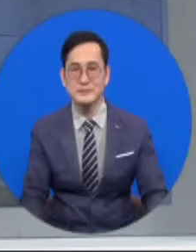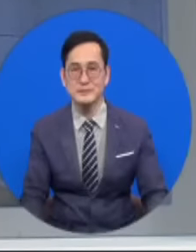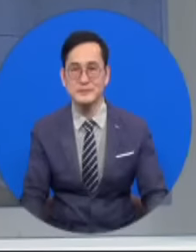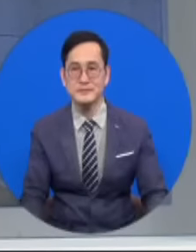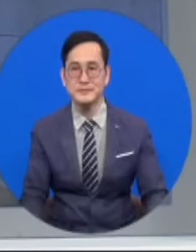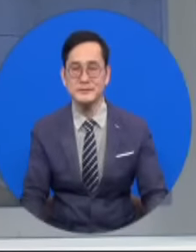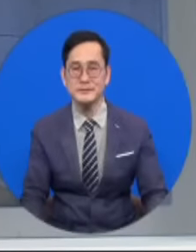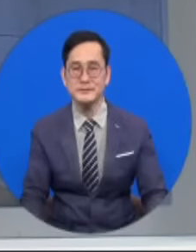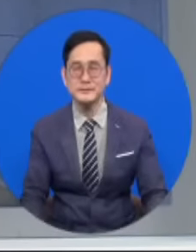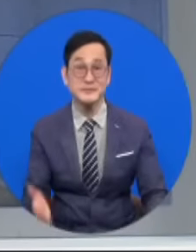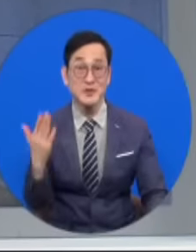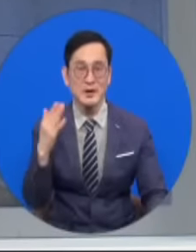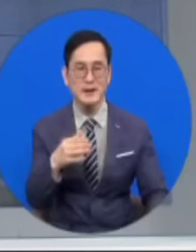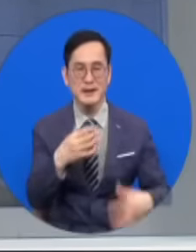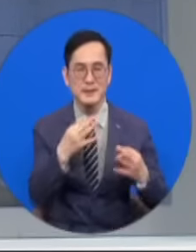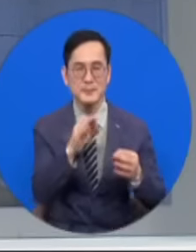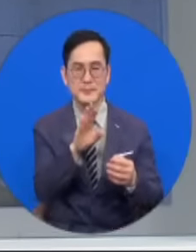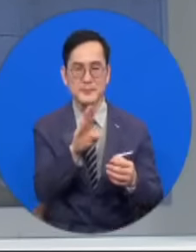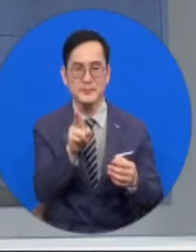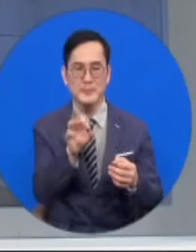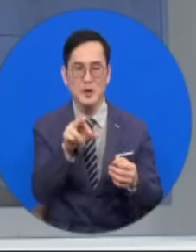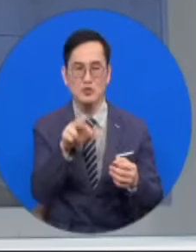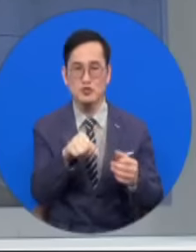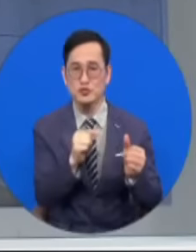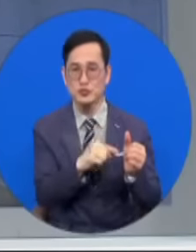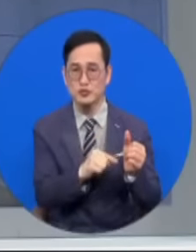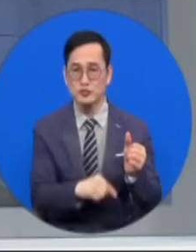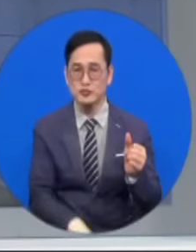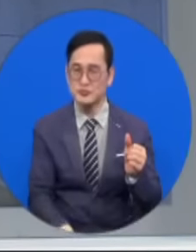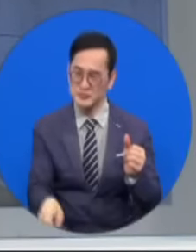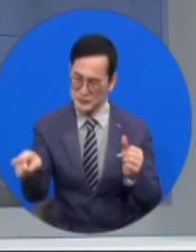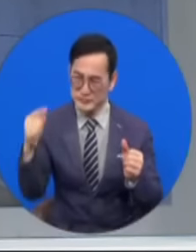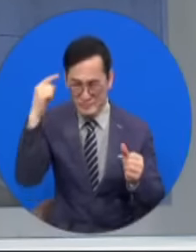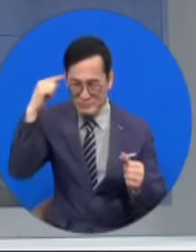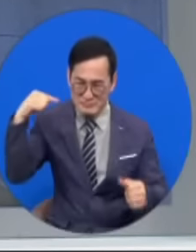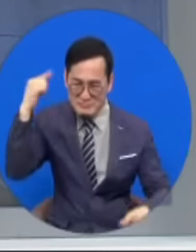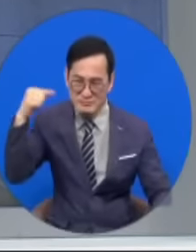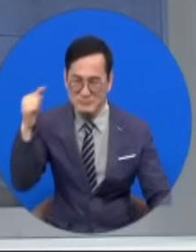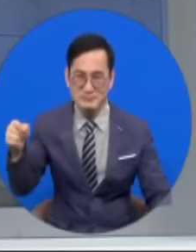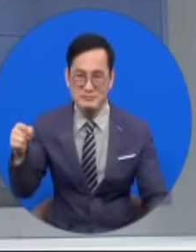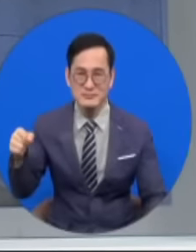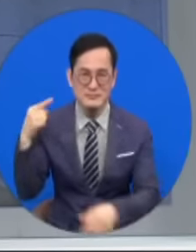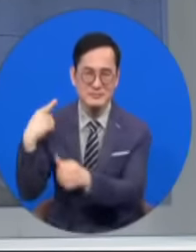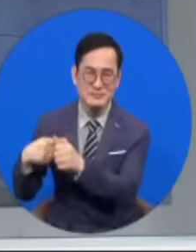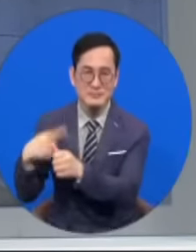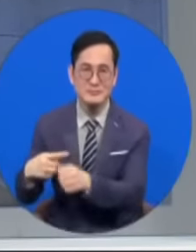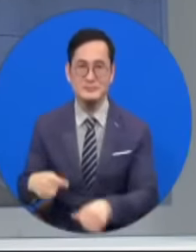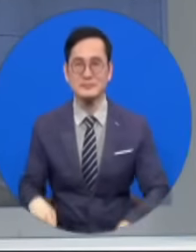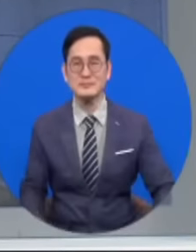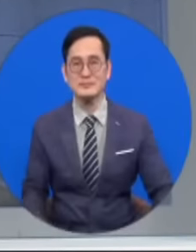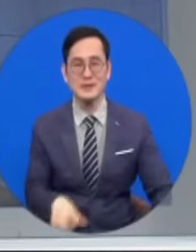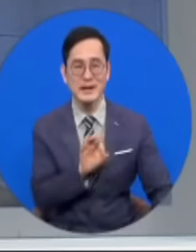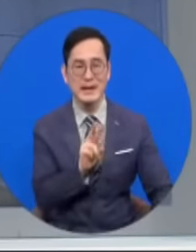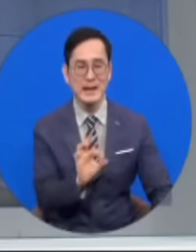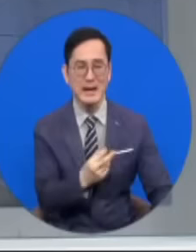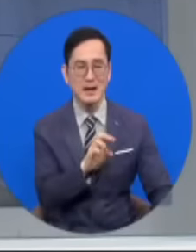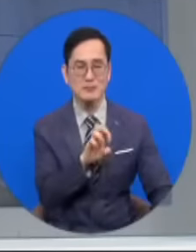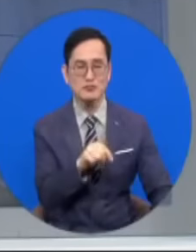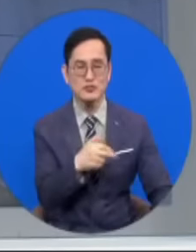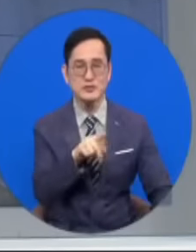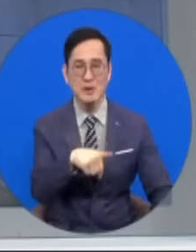김병주 의원의 지난 2일 대정부 질문 중 여당 의원들을 향해서 정신 나갔다는 표현을 두고 양문석 의원이이